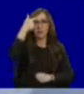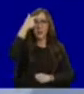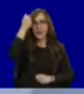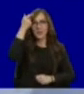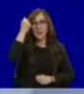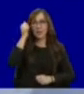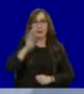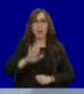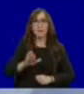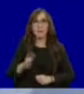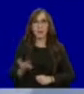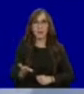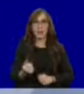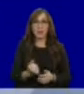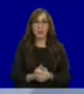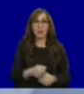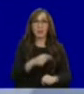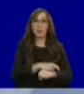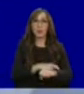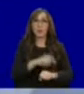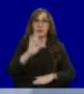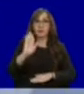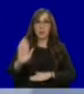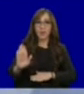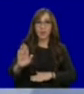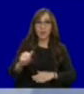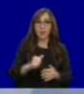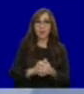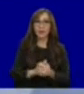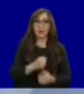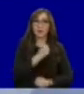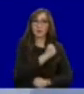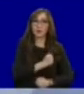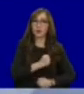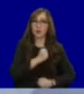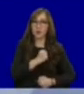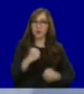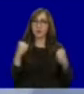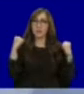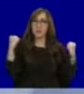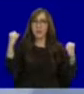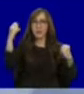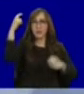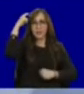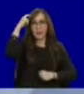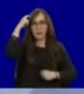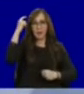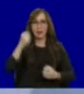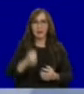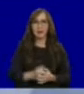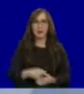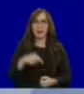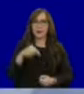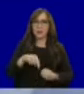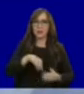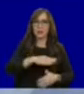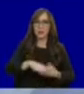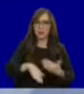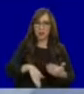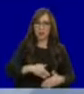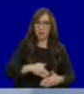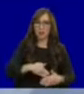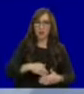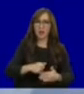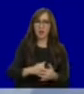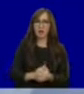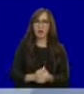masa depan murid itu, dan resiko psikososial atau kesehatan mental dan emosional daripada anak-anak. Ini semuanya sangat rentan.